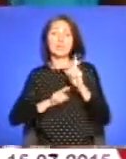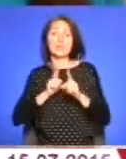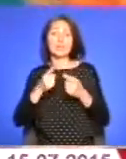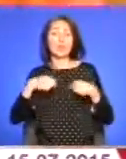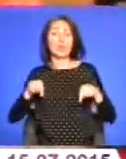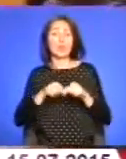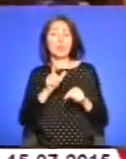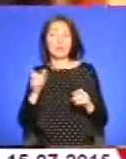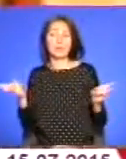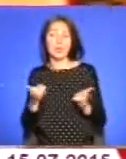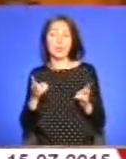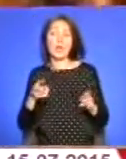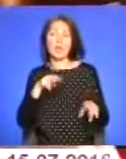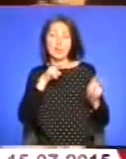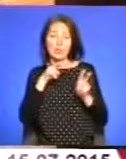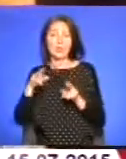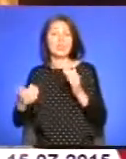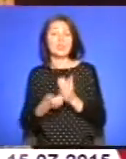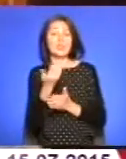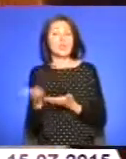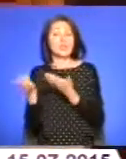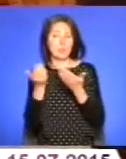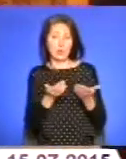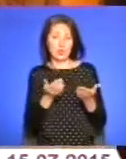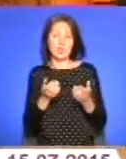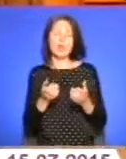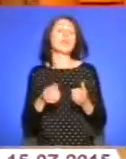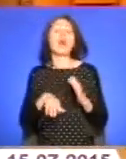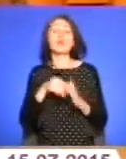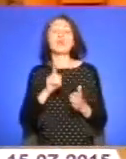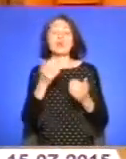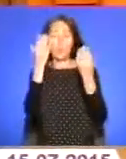і запрошеннями на вибори, щоб у день волевиявлення не шукати свою дільницю.